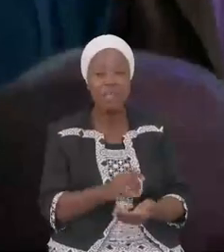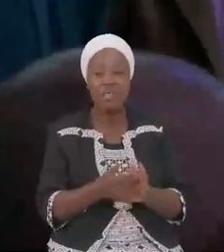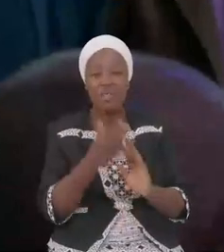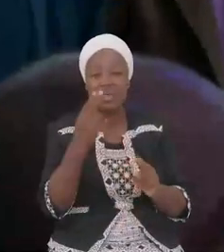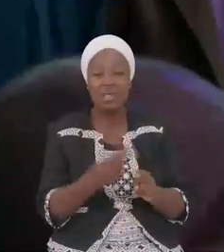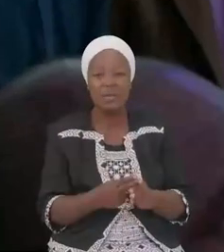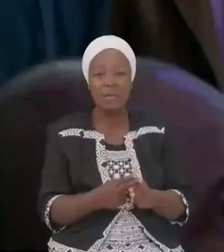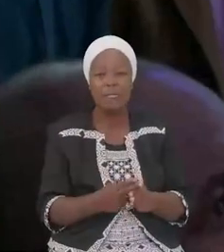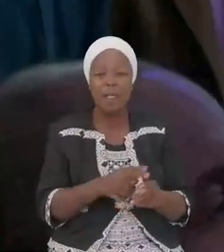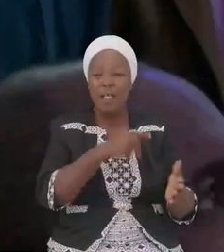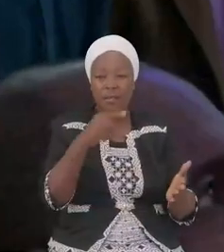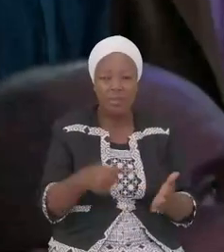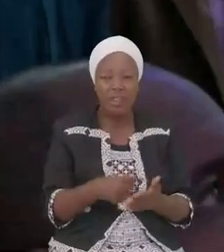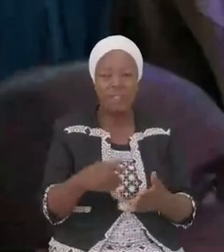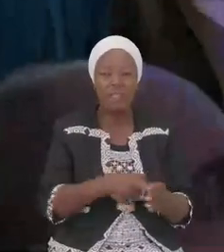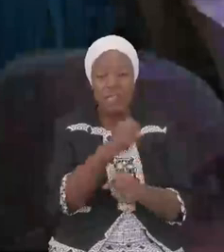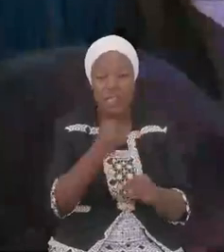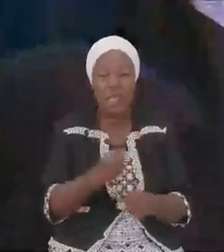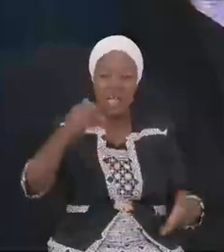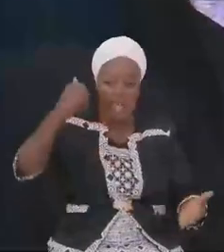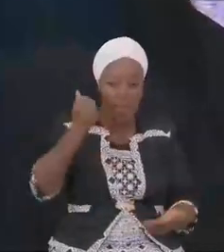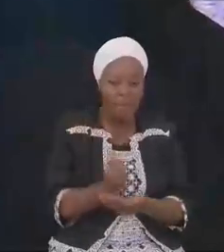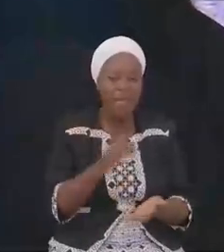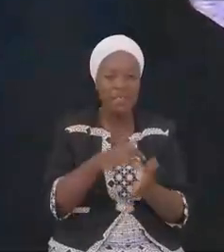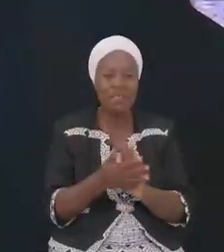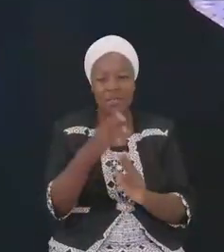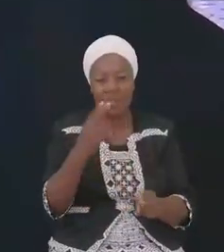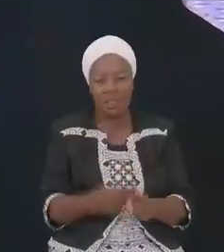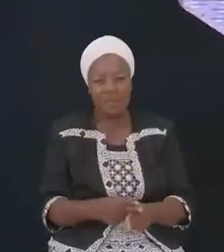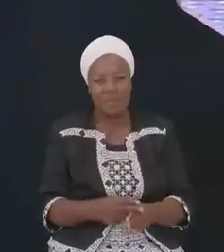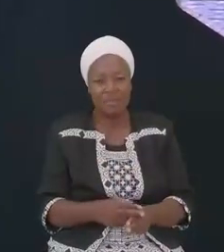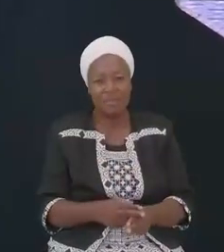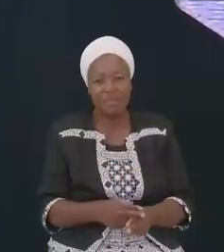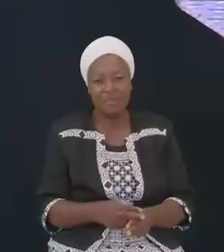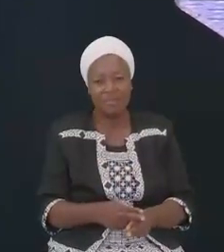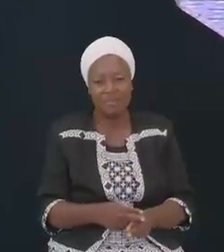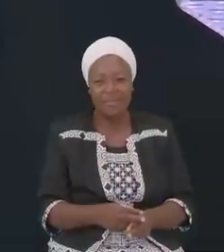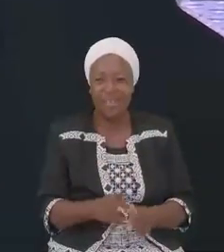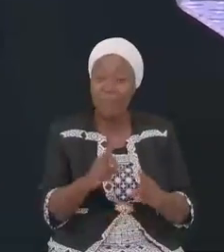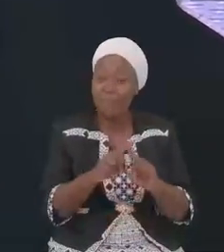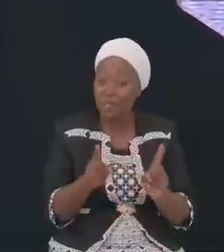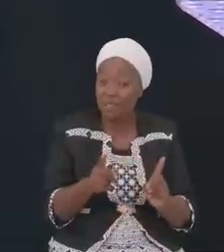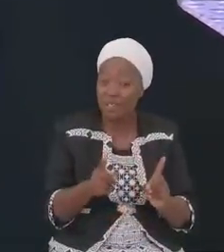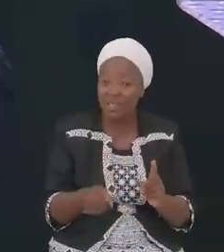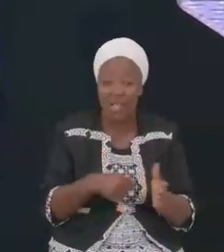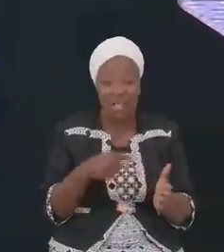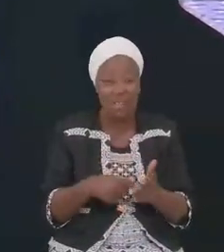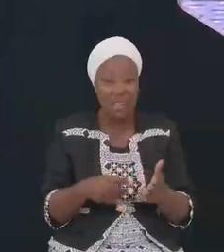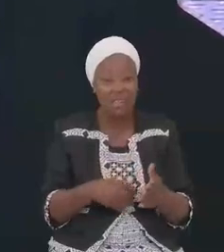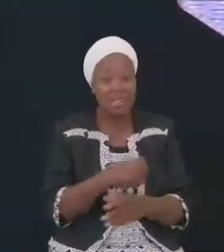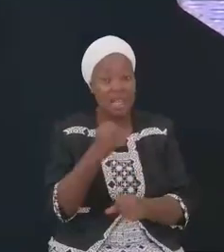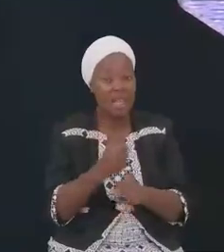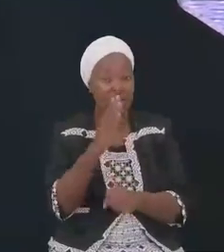Cette année, amen. Mais cette année sera